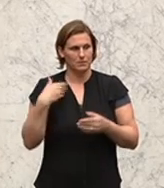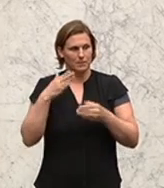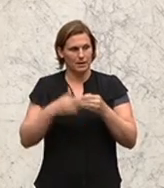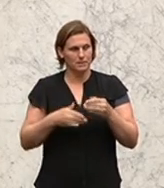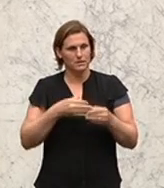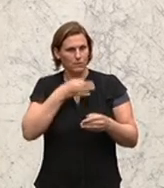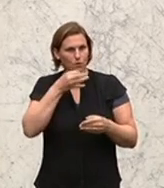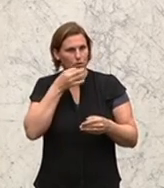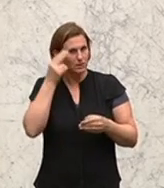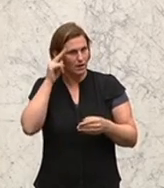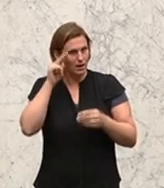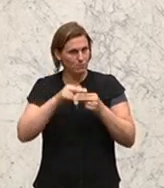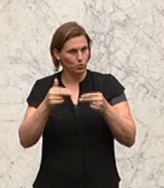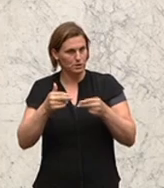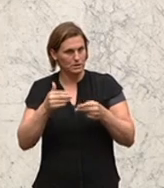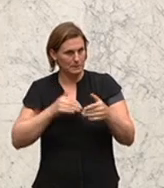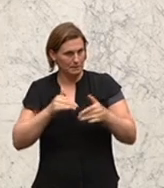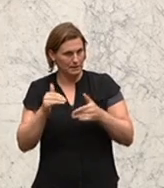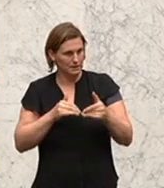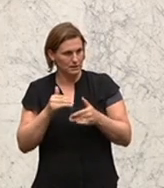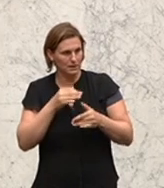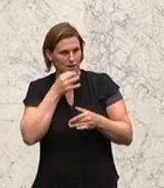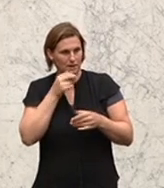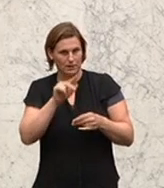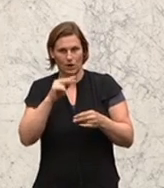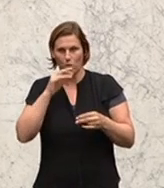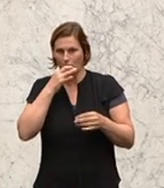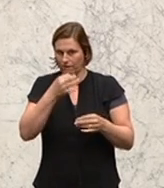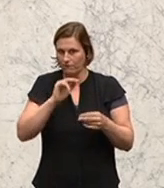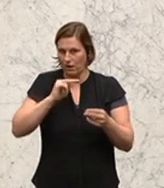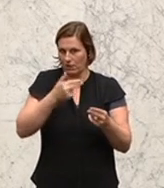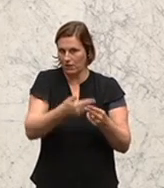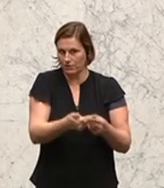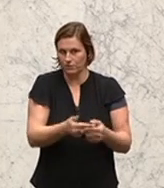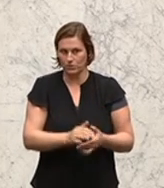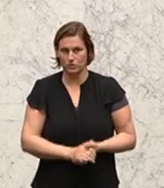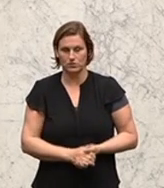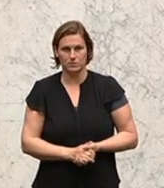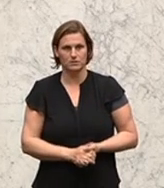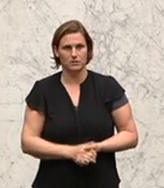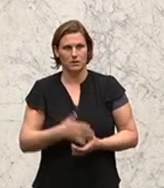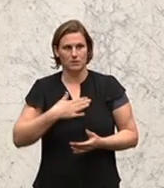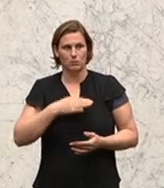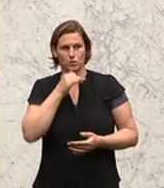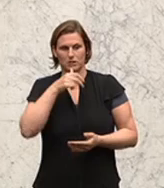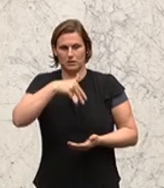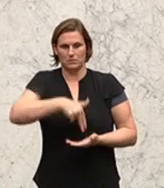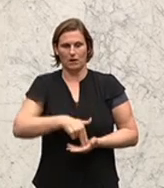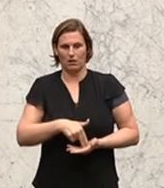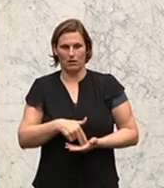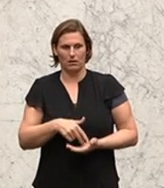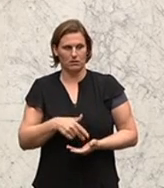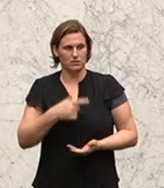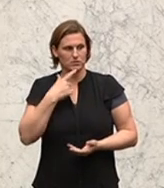Herrn Bundesministers sind ja genau auf diese Anfrage eingegangen. Ich möchte hier nicht vom Rednerpult gehen, ohne